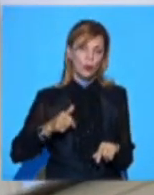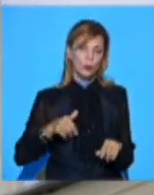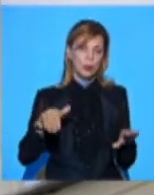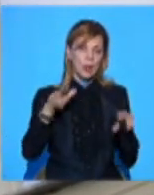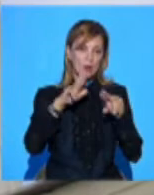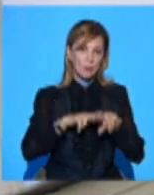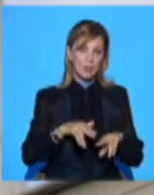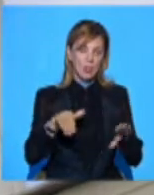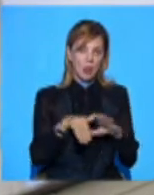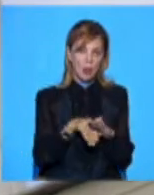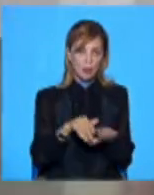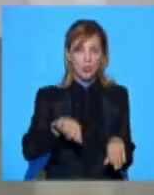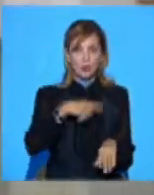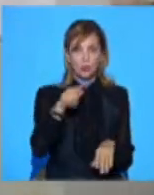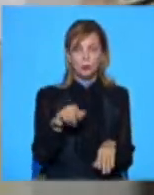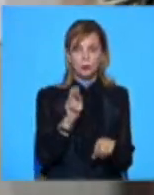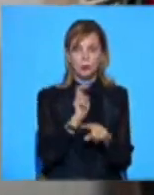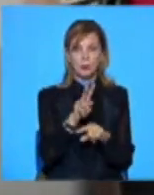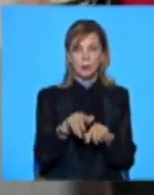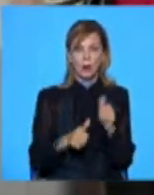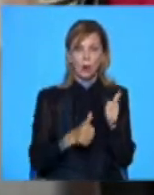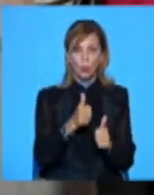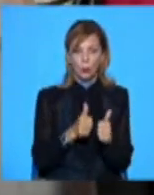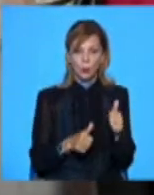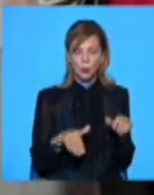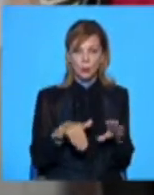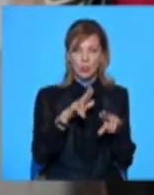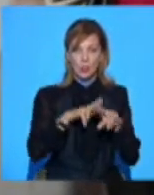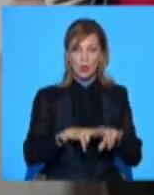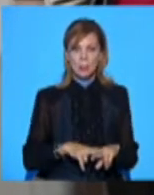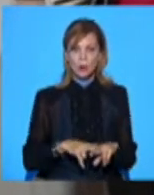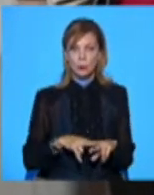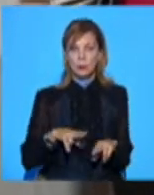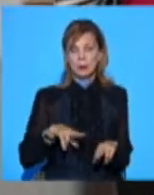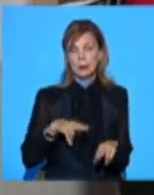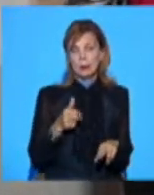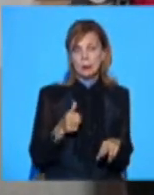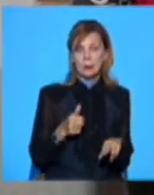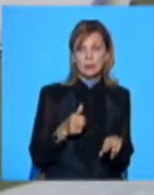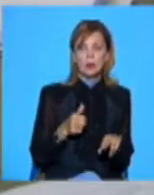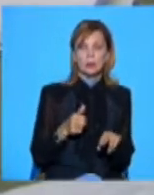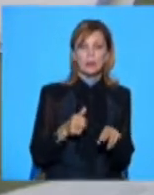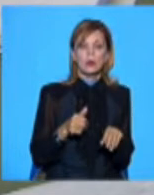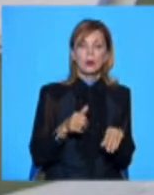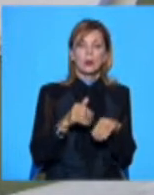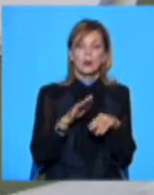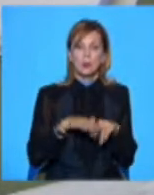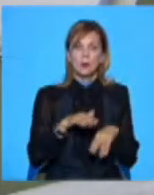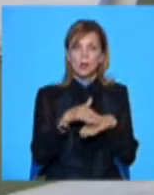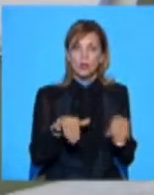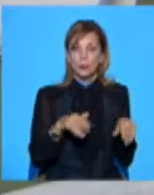angajate după ce vor susține concursurile de angajare. Restul fac parte din structuri temporare.